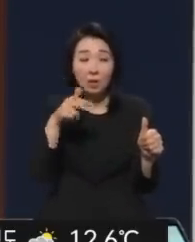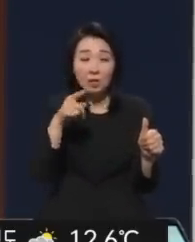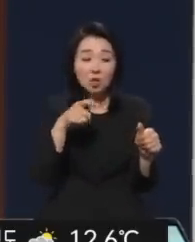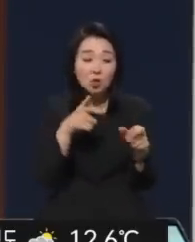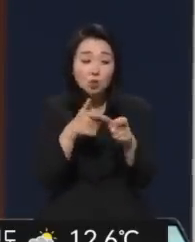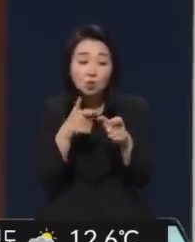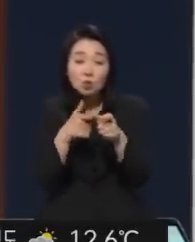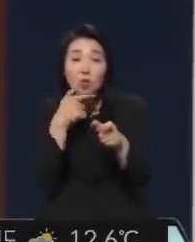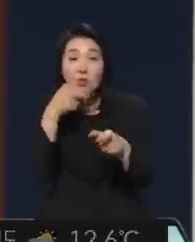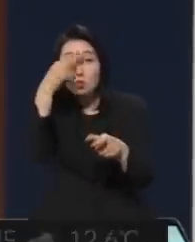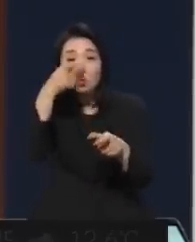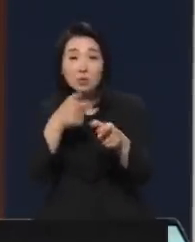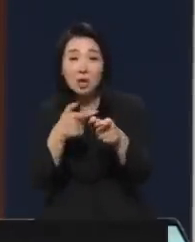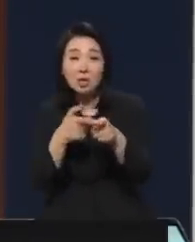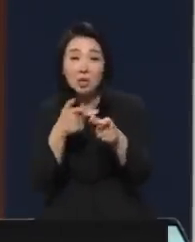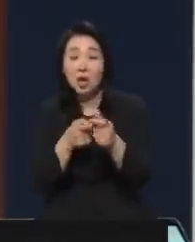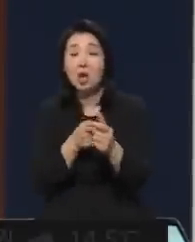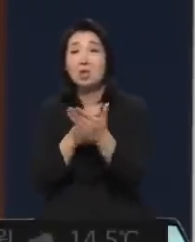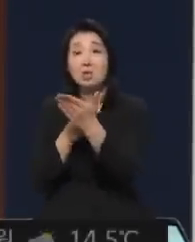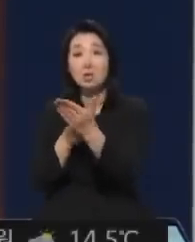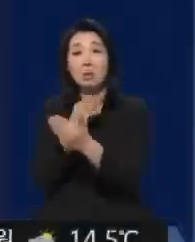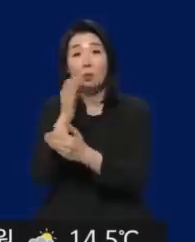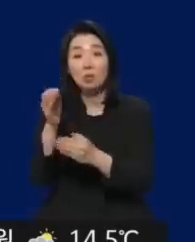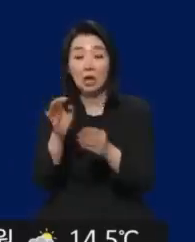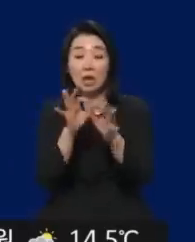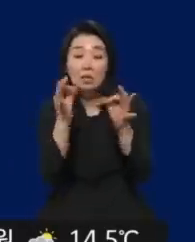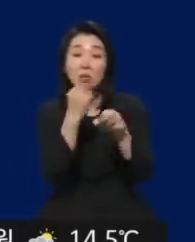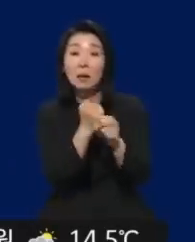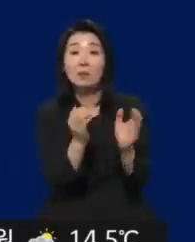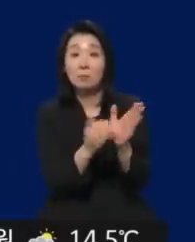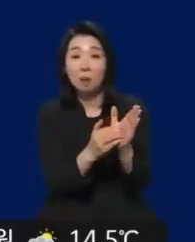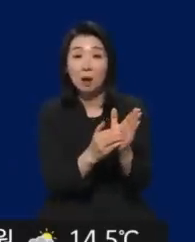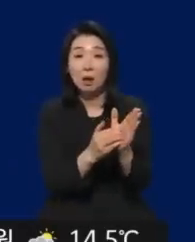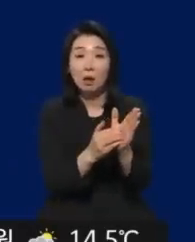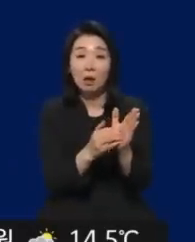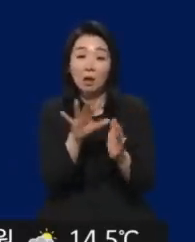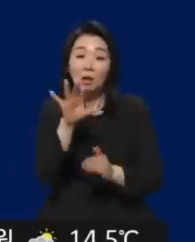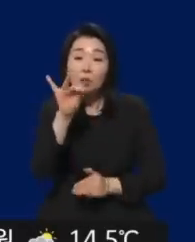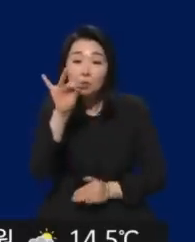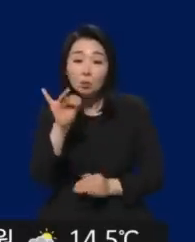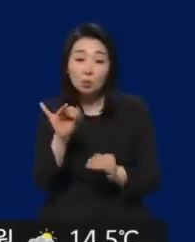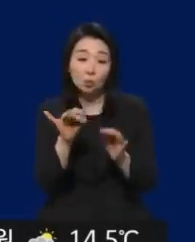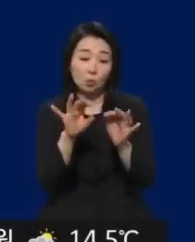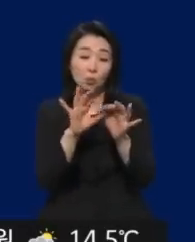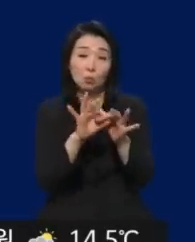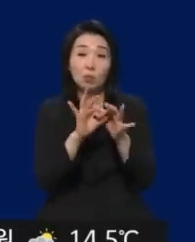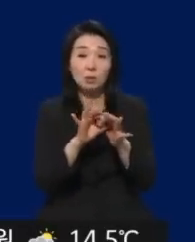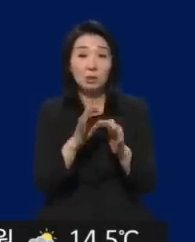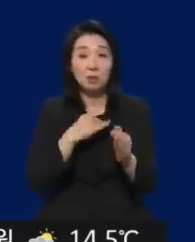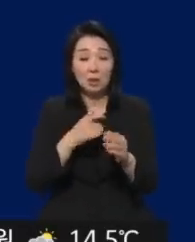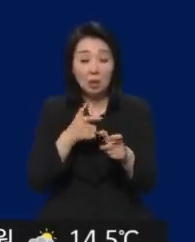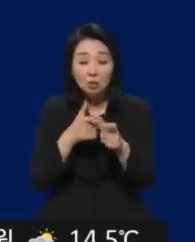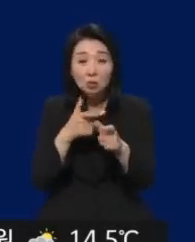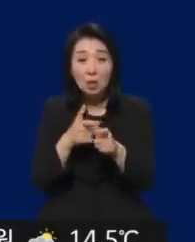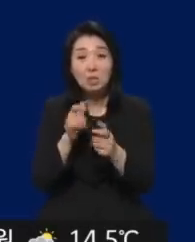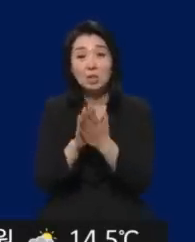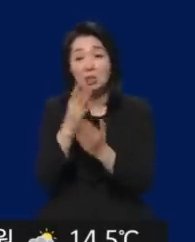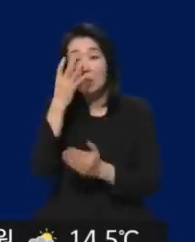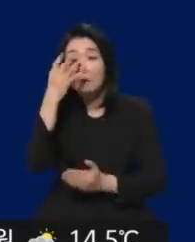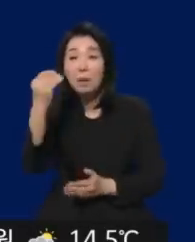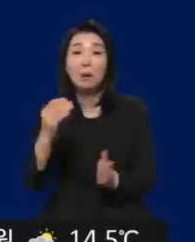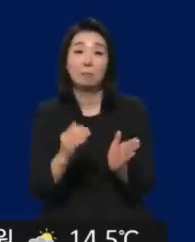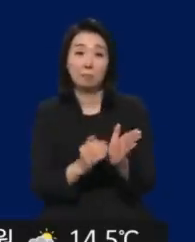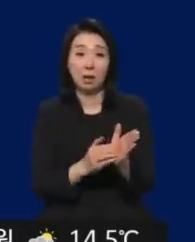제보자입니다 이런 명칭의 트위터 계정을 만들었습니다 그리고이 트위터 계정을 통해서 자신이 해당 술자리를 직접